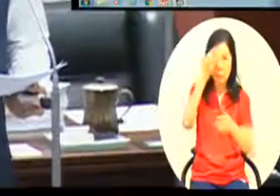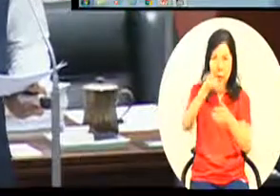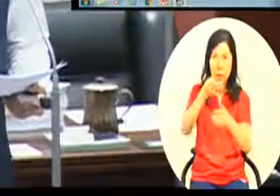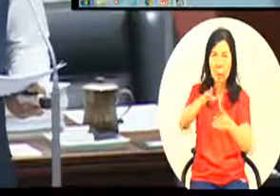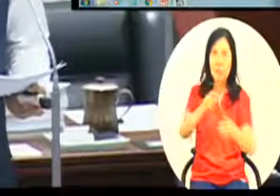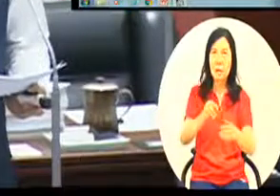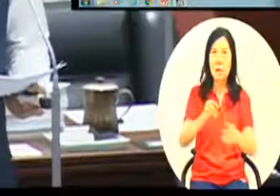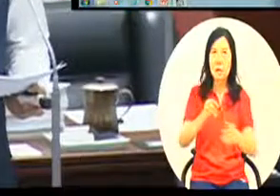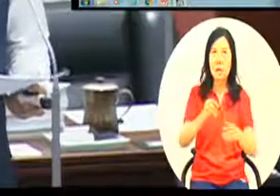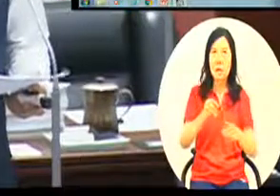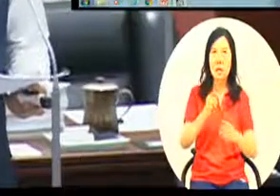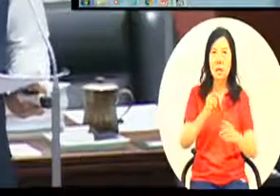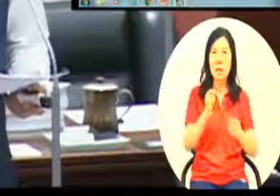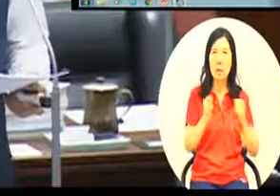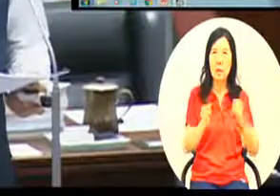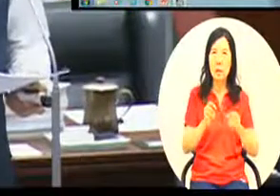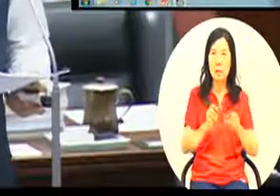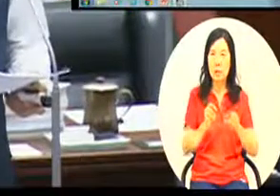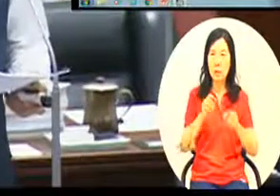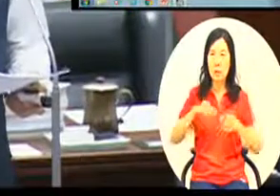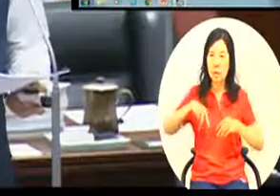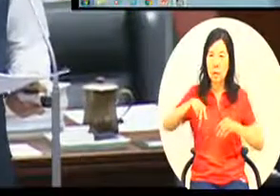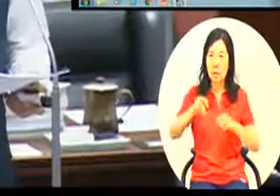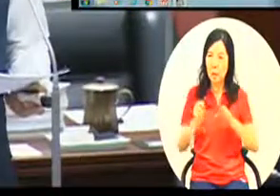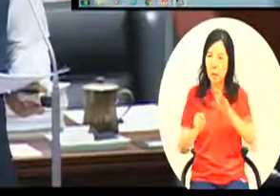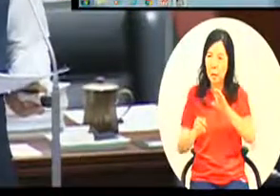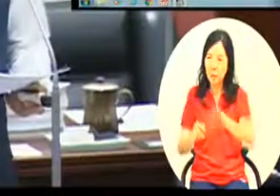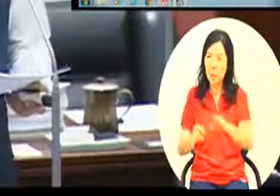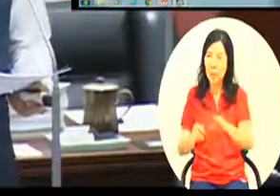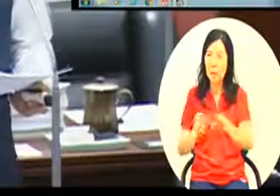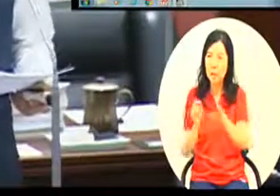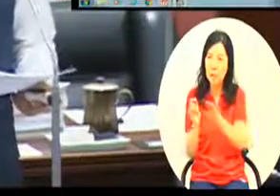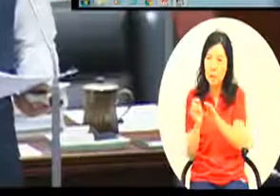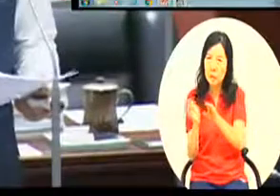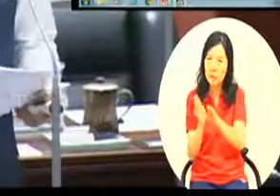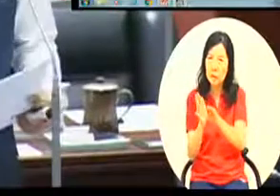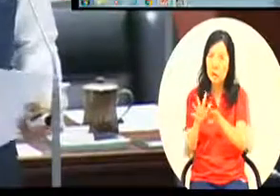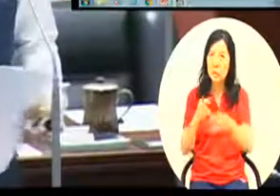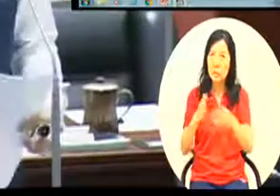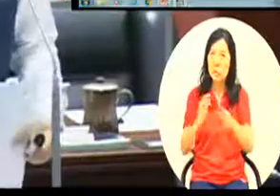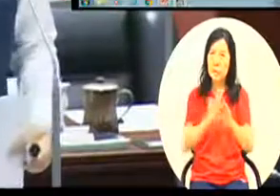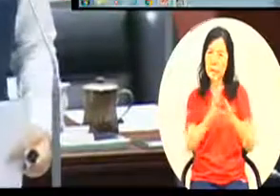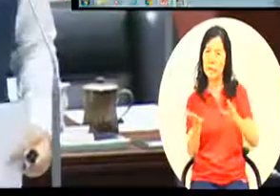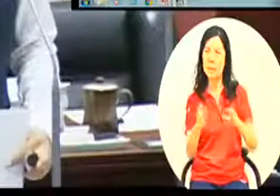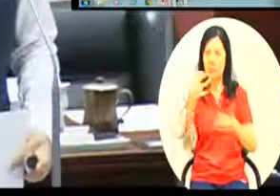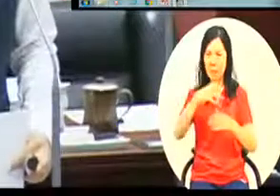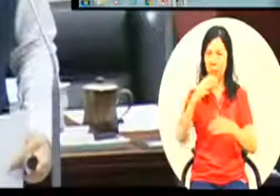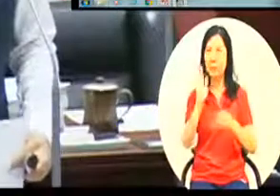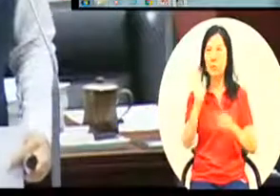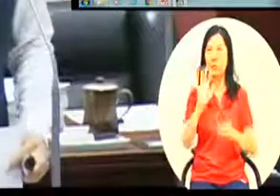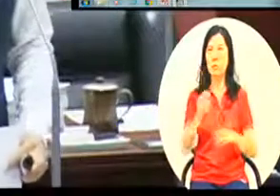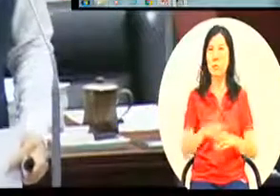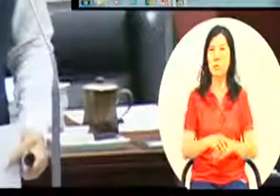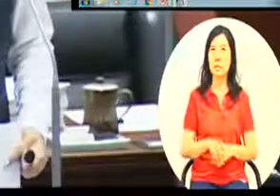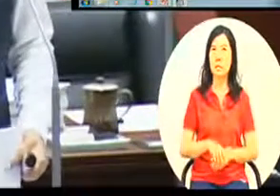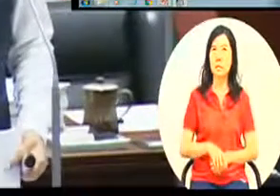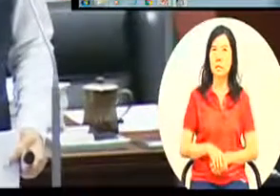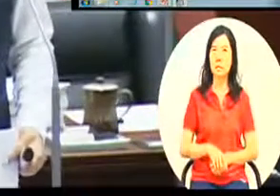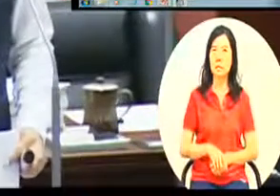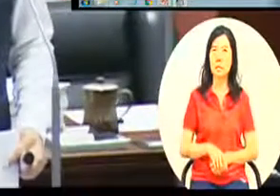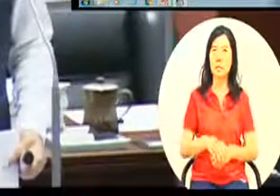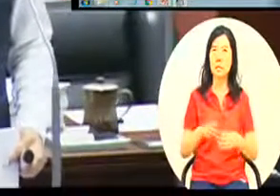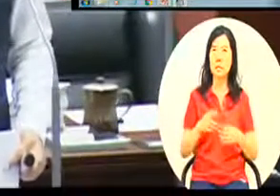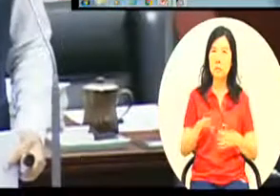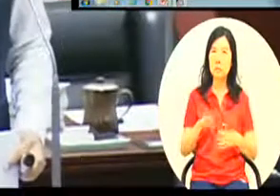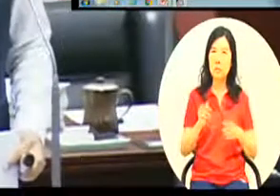行道稍微近一点，这样直接放板子比较安全，真的不需要摔门，不需要骂我，不需要摔板子，